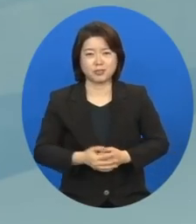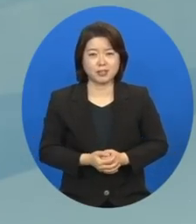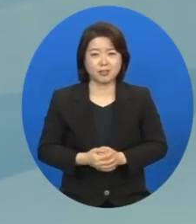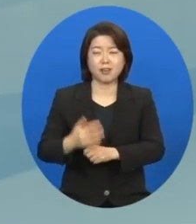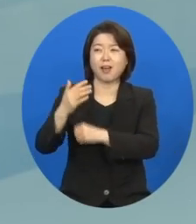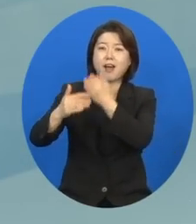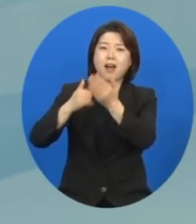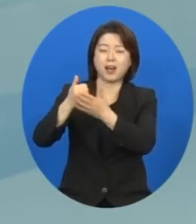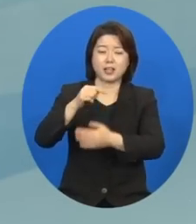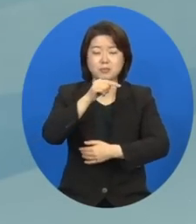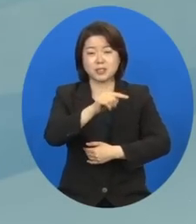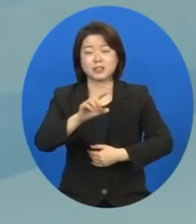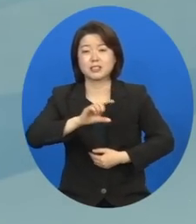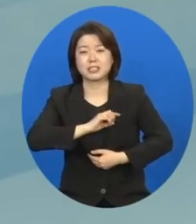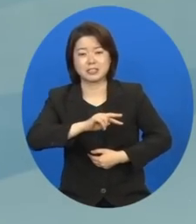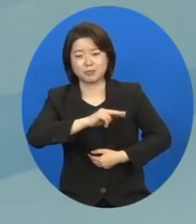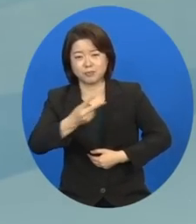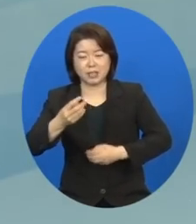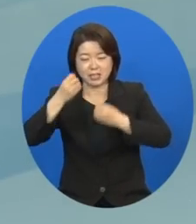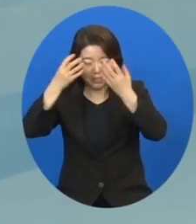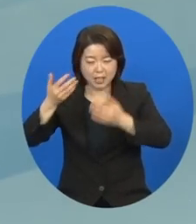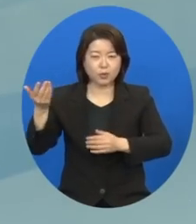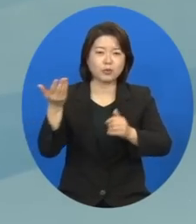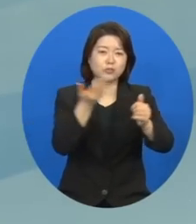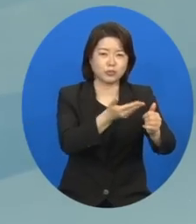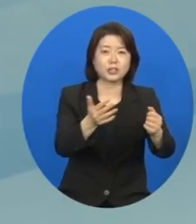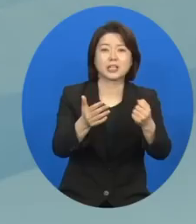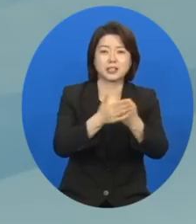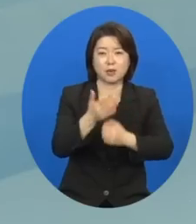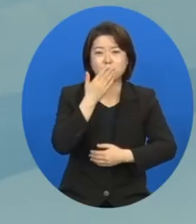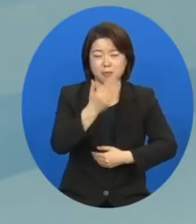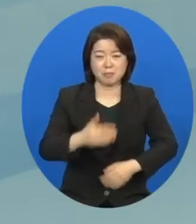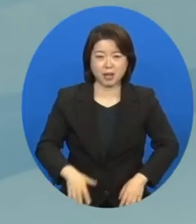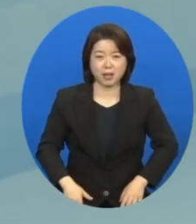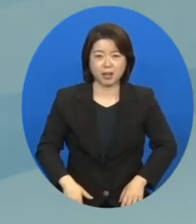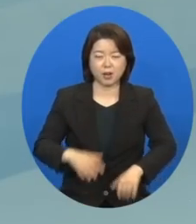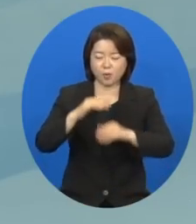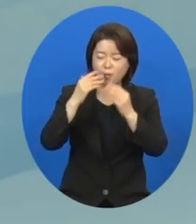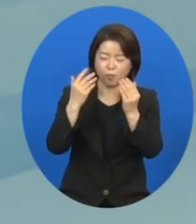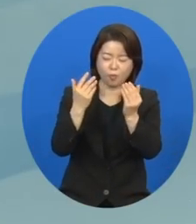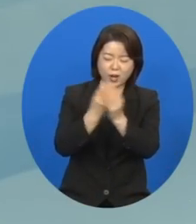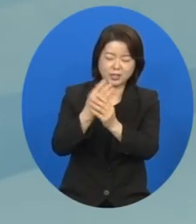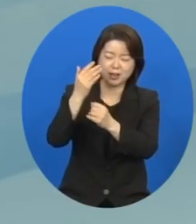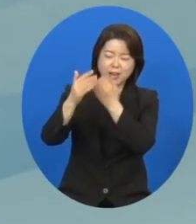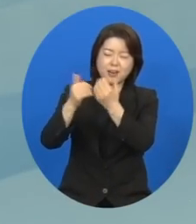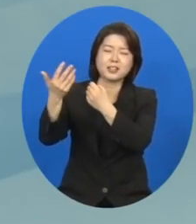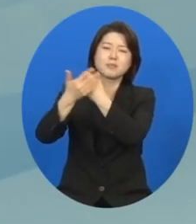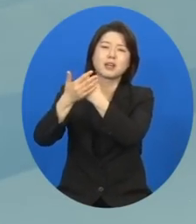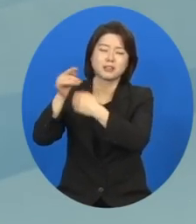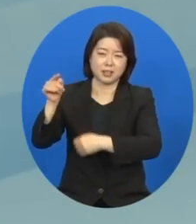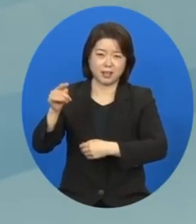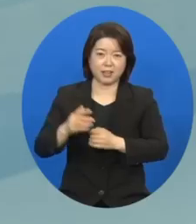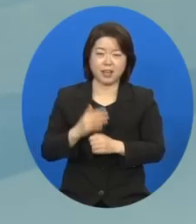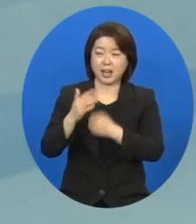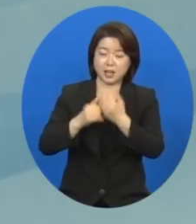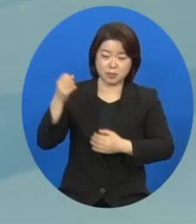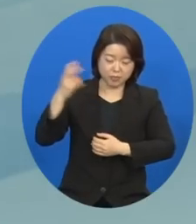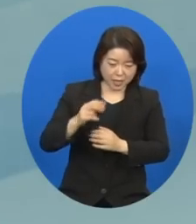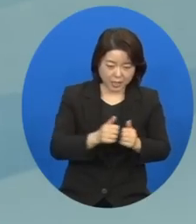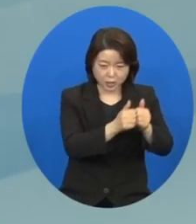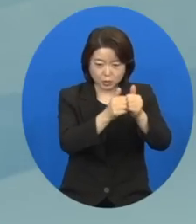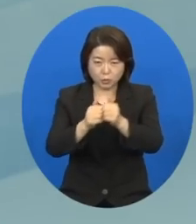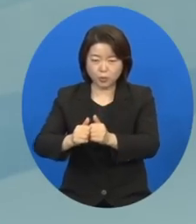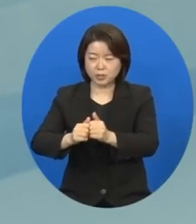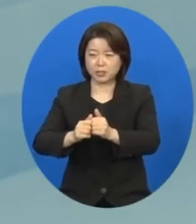하나님께서 그의 이름을 새로 주셨기 때문에 그래요. 전적인 은혜죠. 하나님과 다시 동행을 시작하는